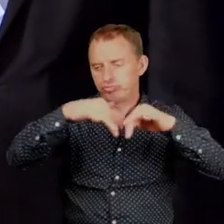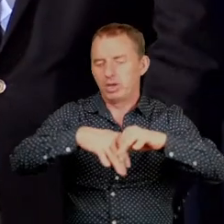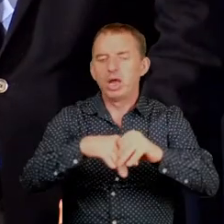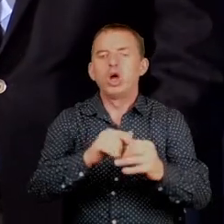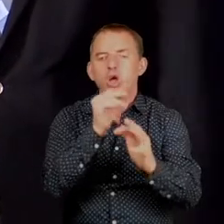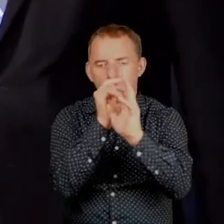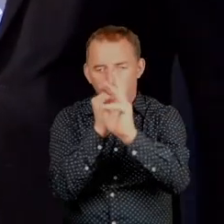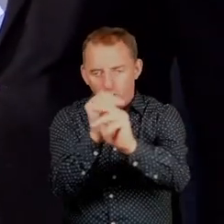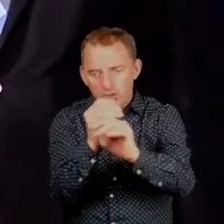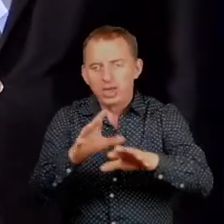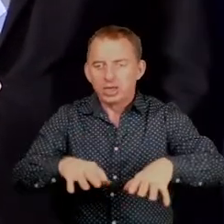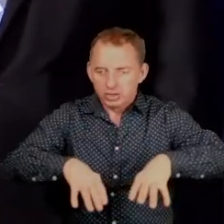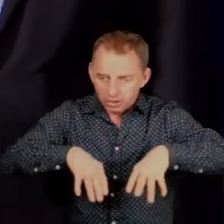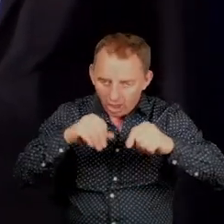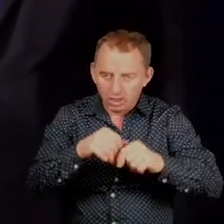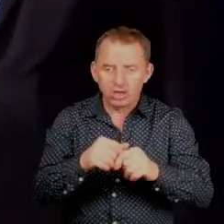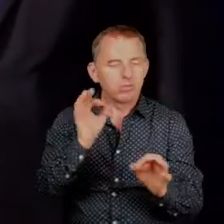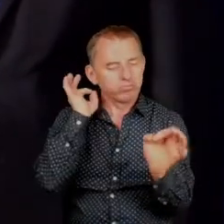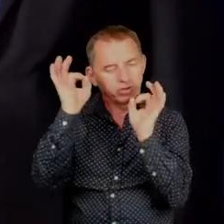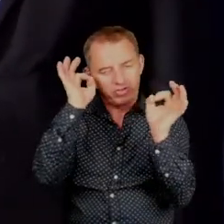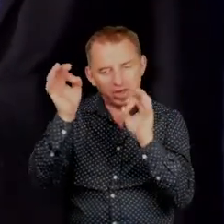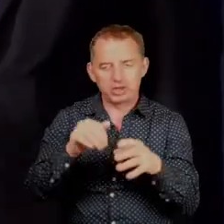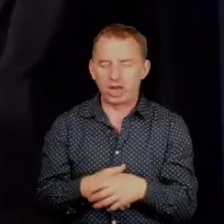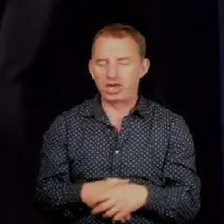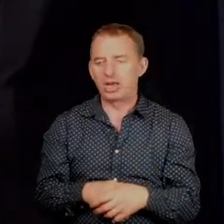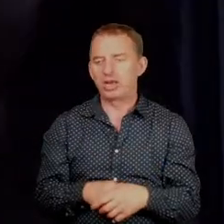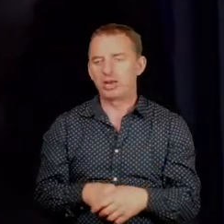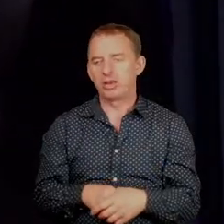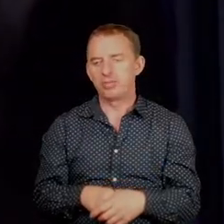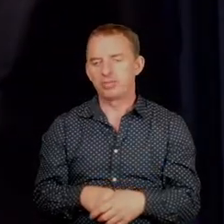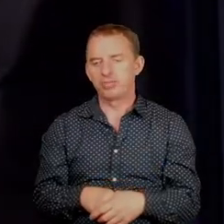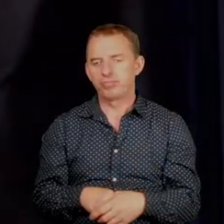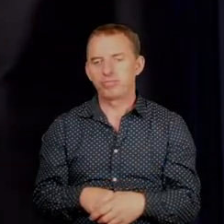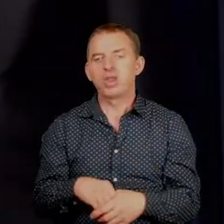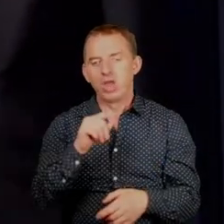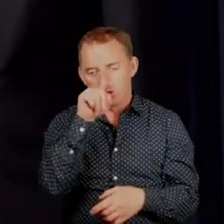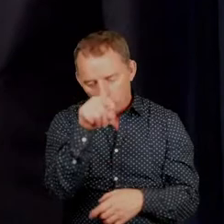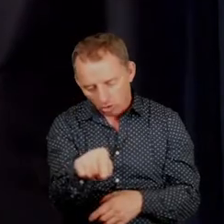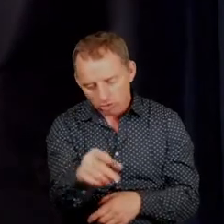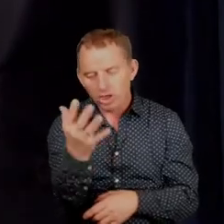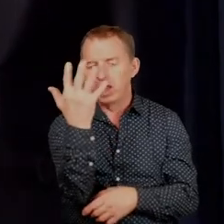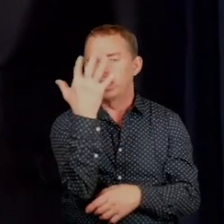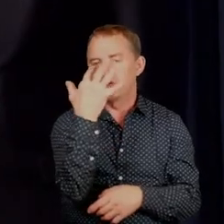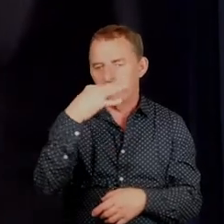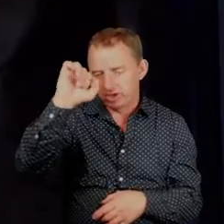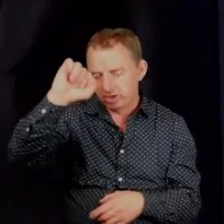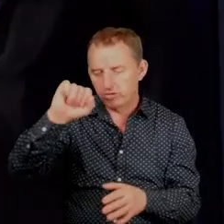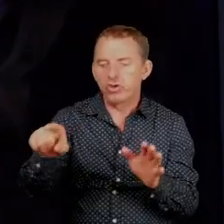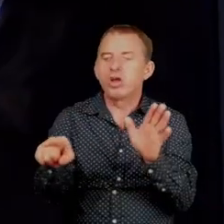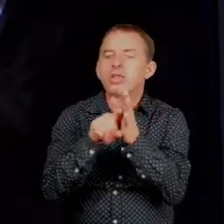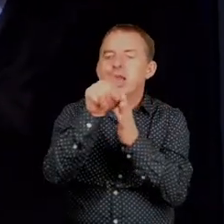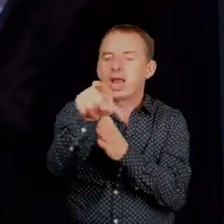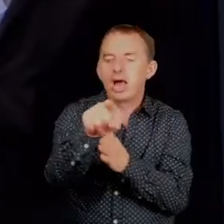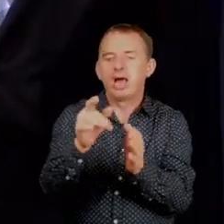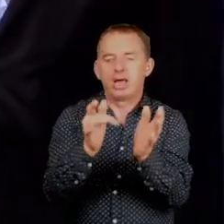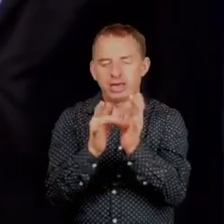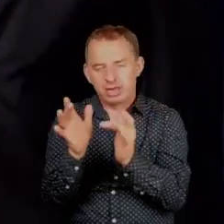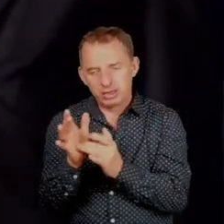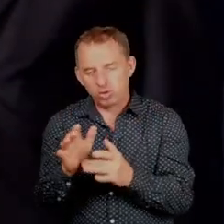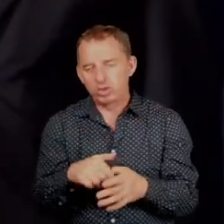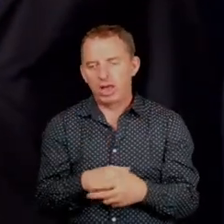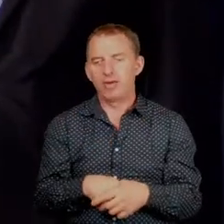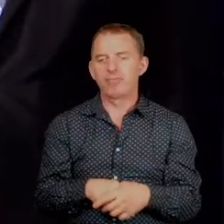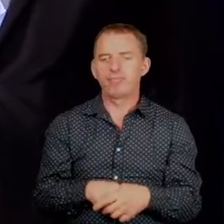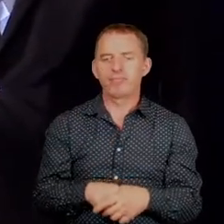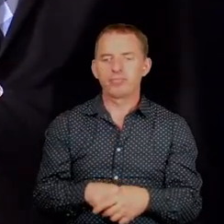Trąba zaczyna dźwięczeć. Victory for Christ. Oto zwycięstwo dla Chrystusa. That trumpet blast blows through